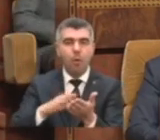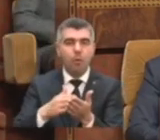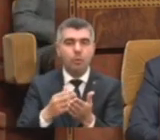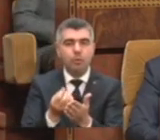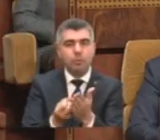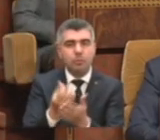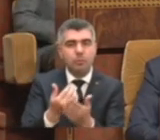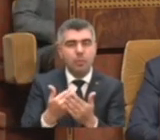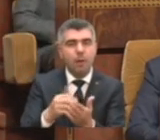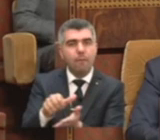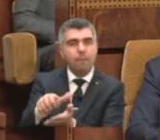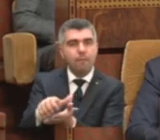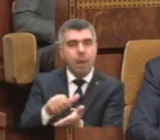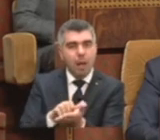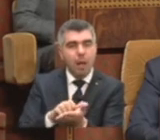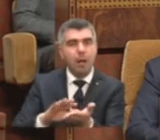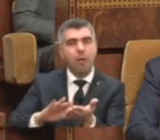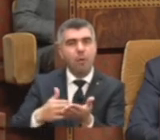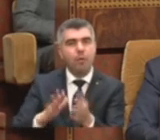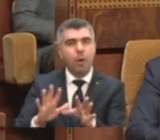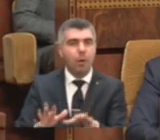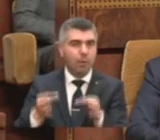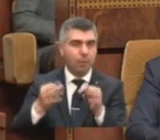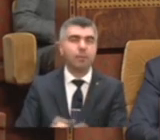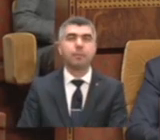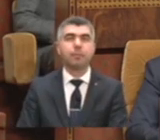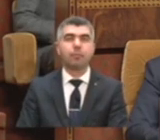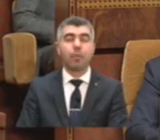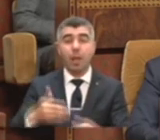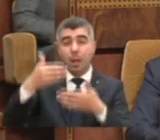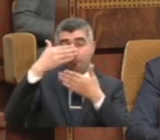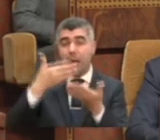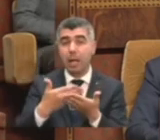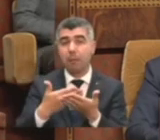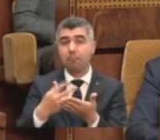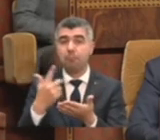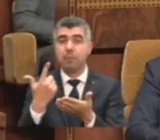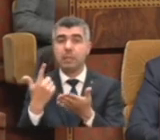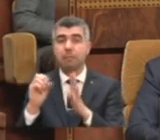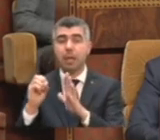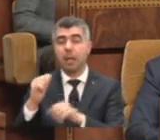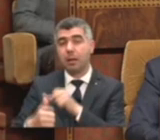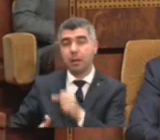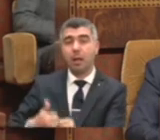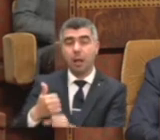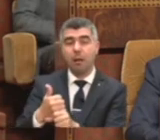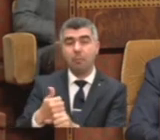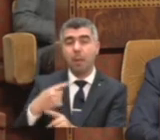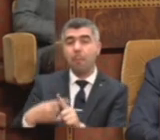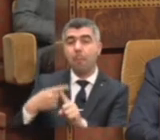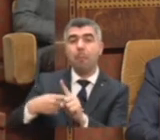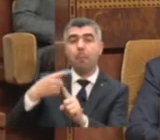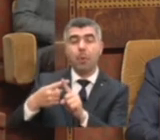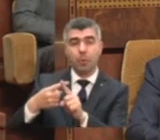الزراعي والثروة الحيوانية. المغرب في هذه 70 سنة الأخيرة عرف أكثر من 20